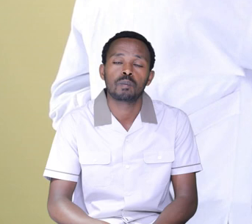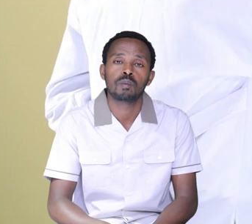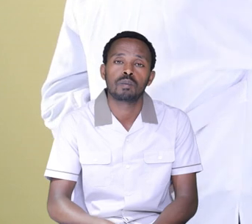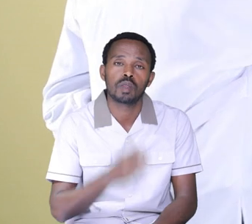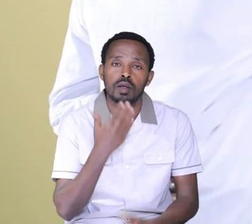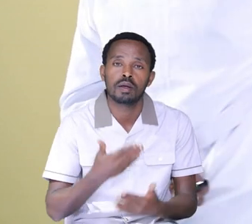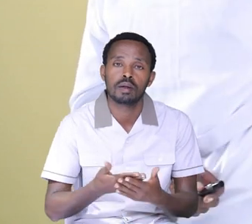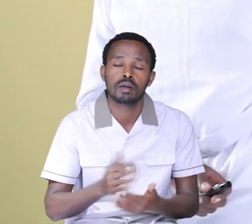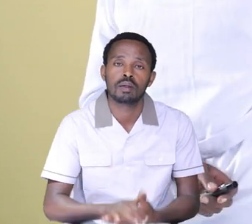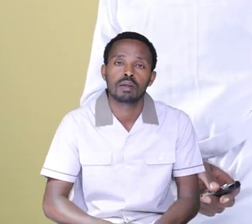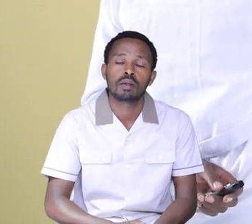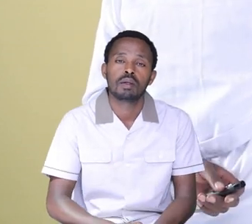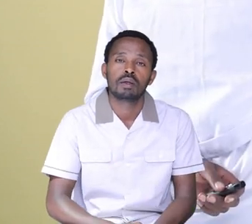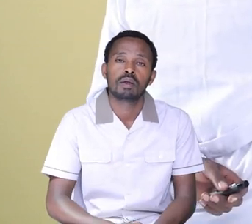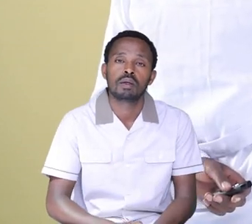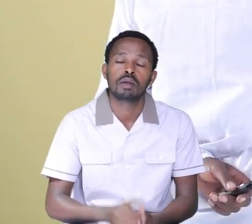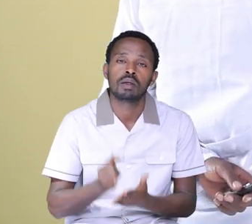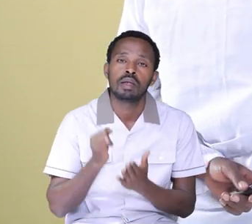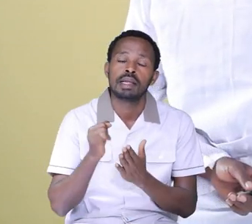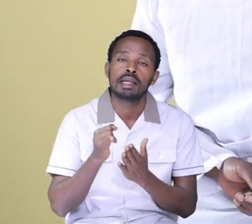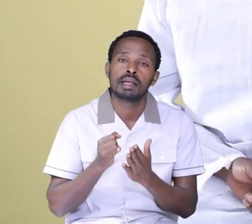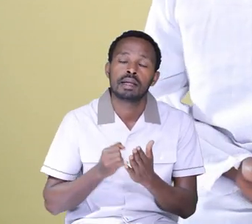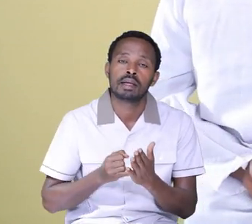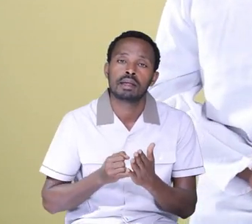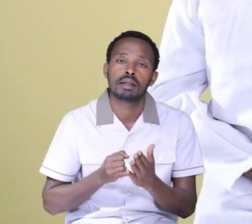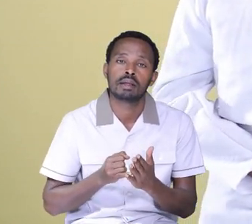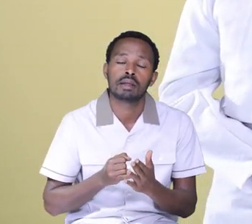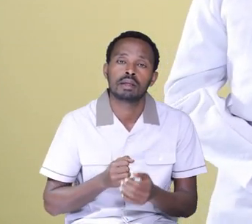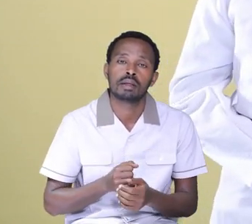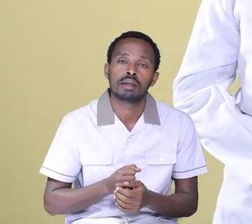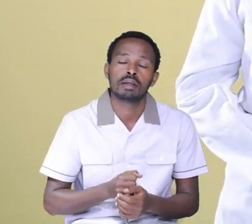baye garit danan kenya kanati dofe wajrate